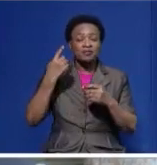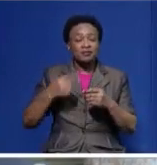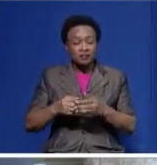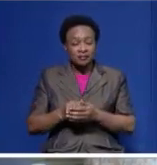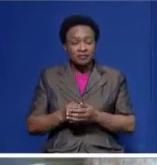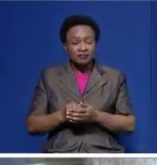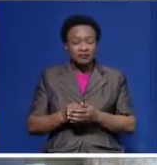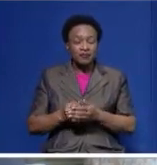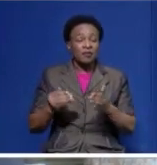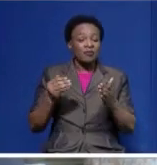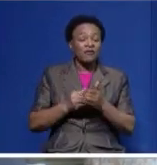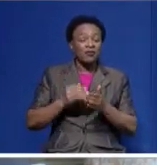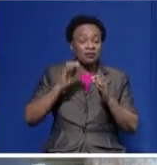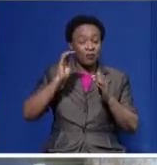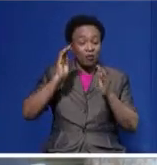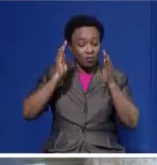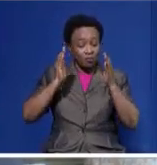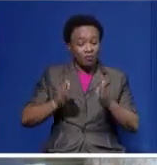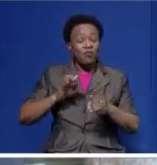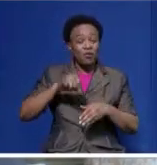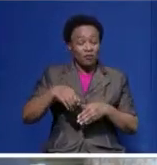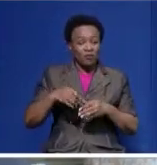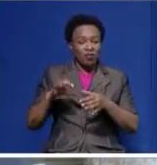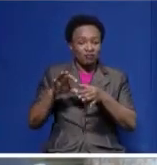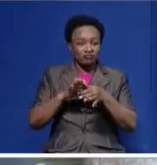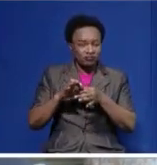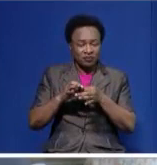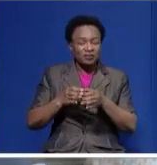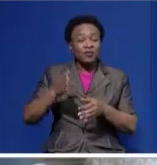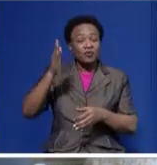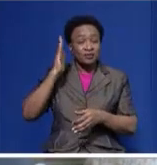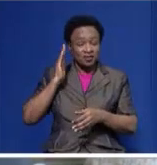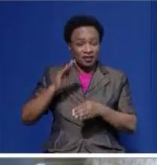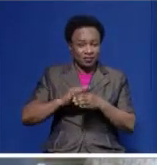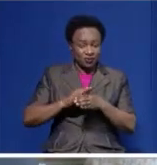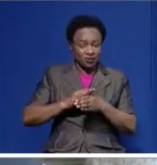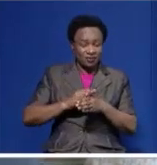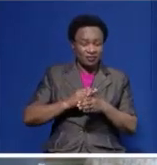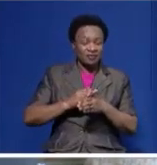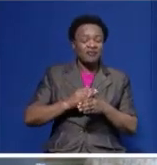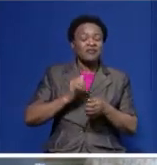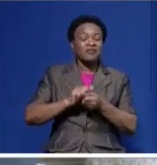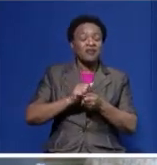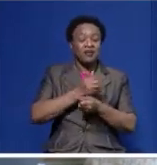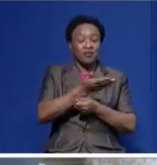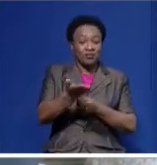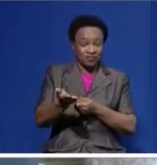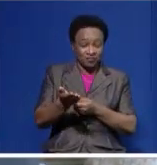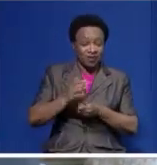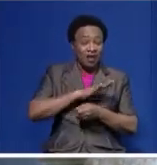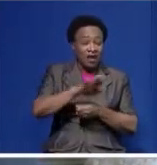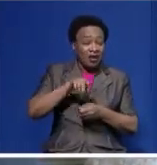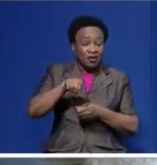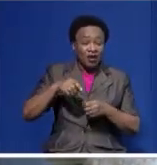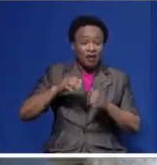tukapenya penya mpaka tukafika kwa mkuu wa mkoa ambaye atatuunganisha mpaka kwenye serikali kuhusiana na hili hapa, ili eneo hili hapa libaki